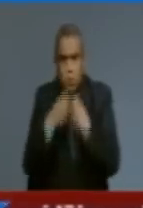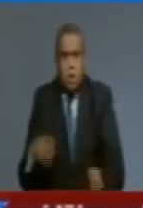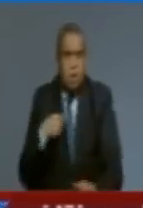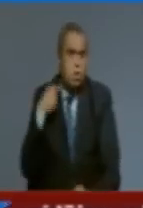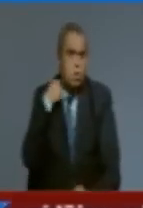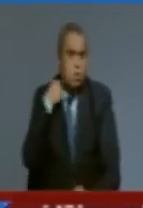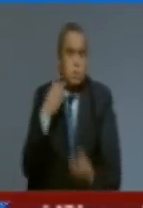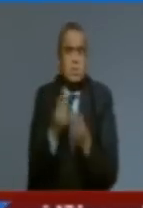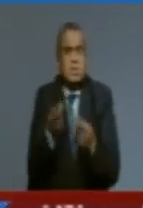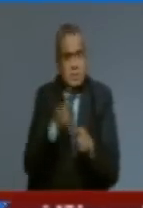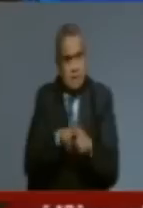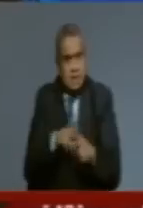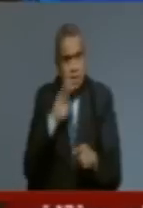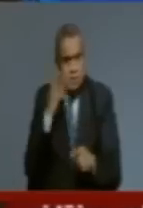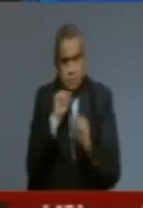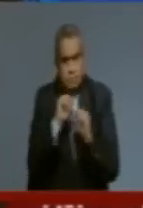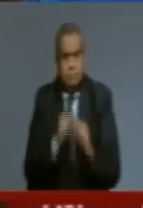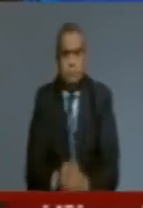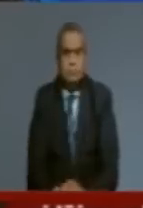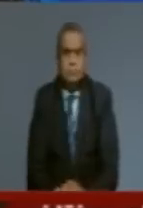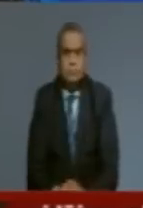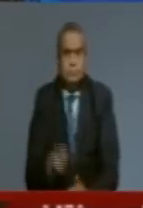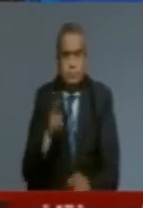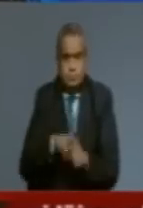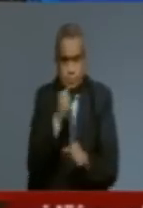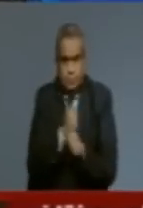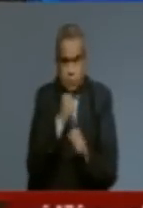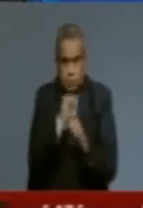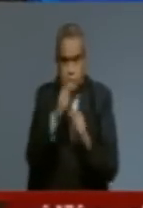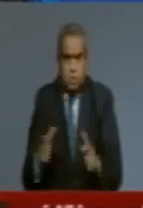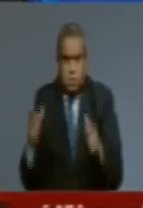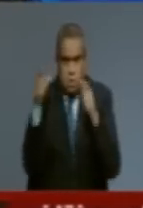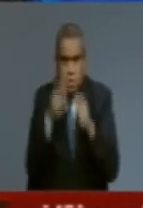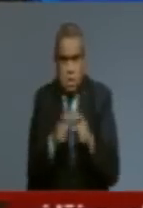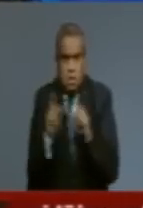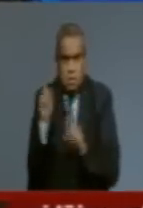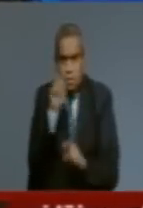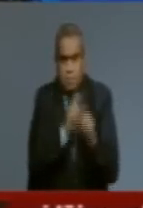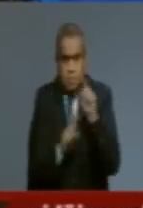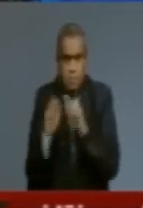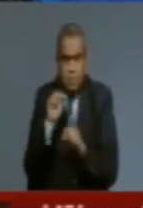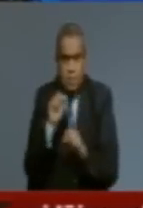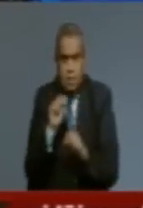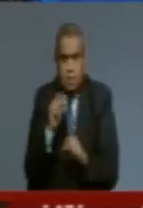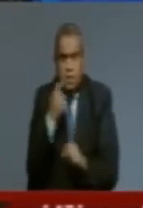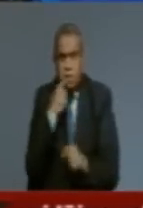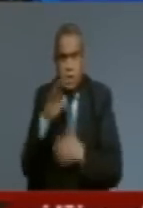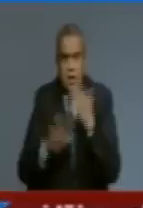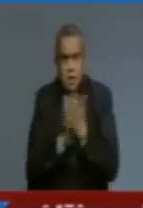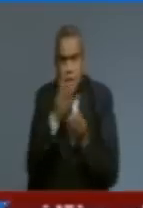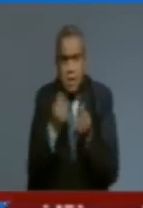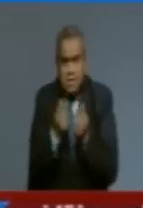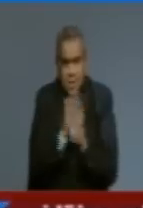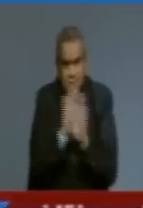أيضا أثناء قمتنا التي تناقش ليس فقط القضايا الاقتصادية بل